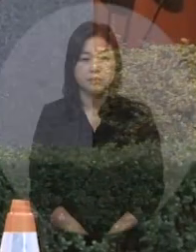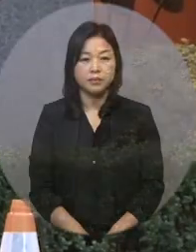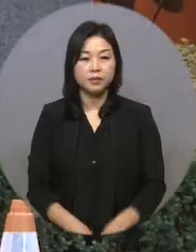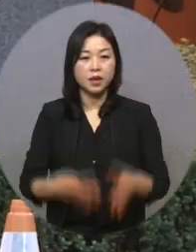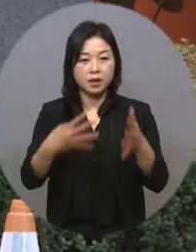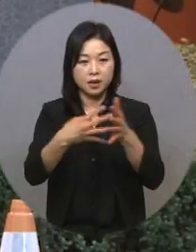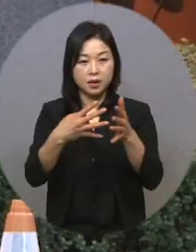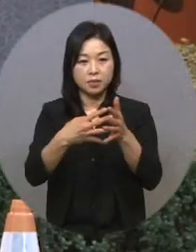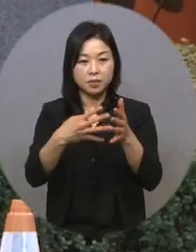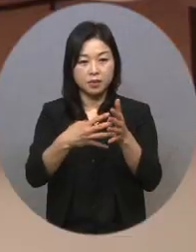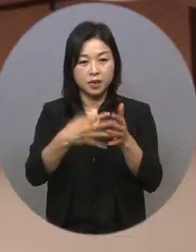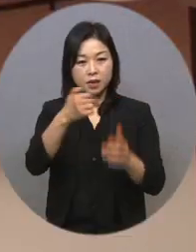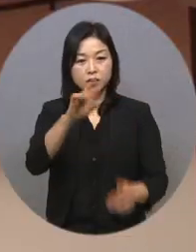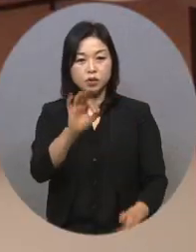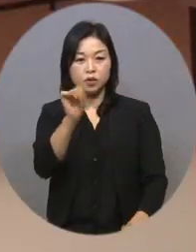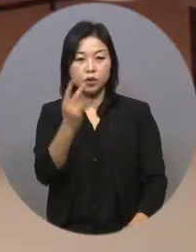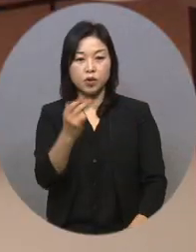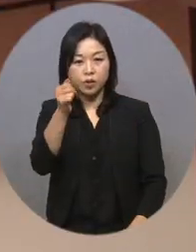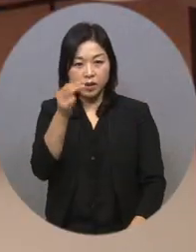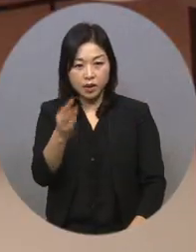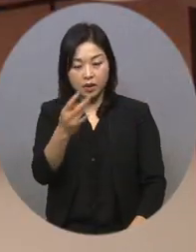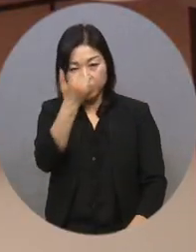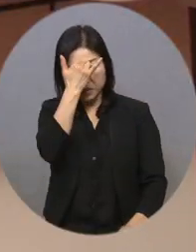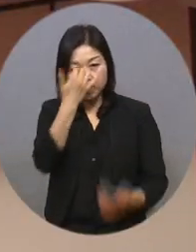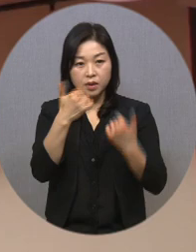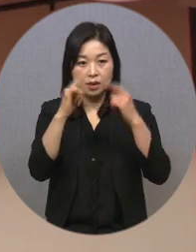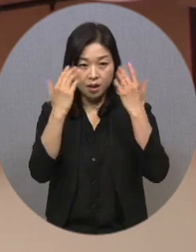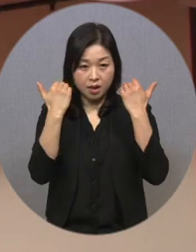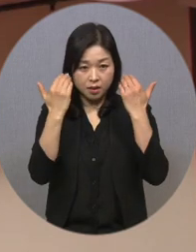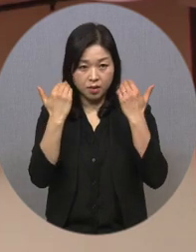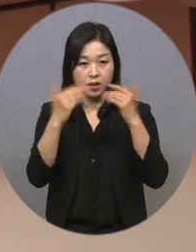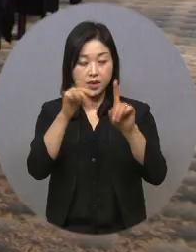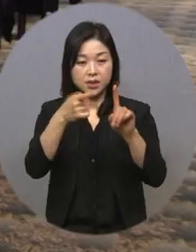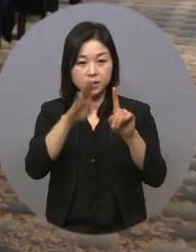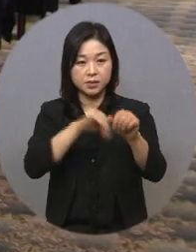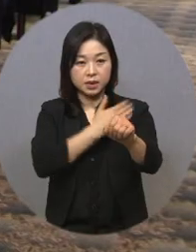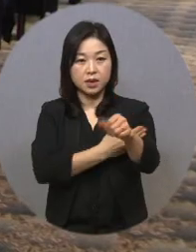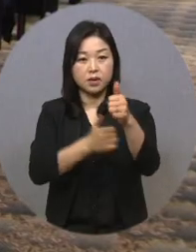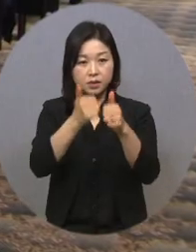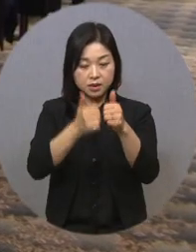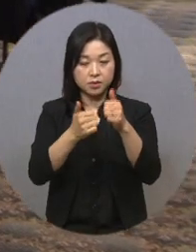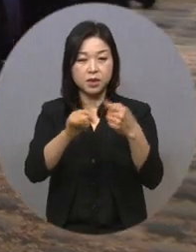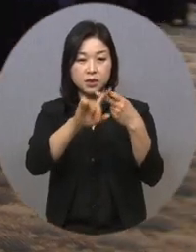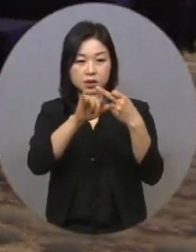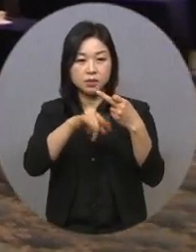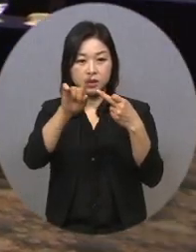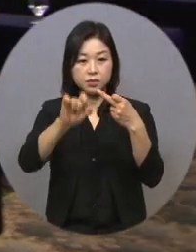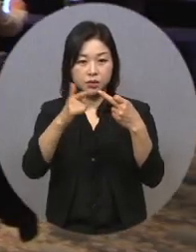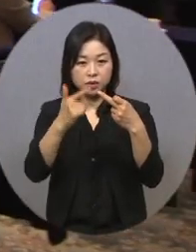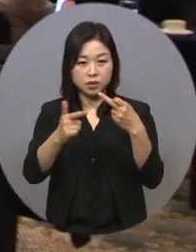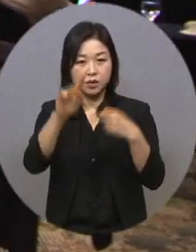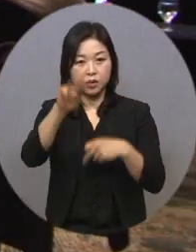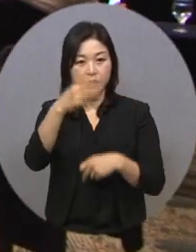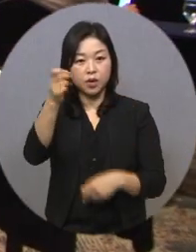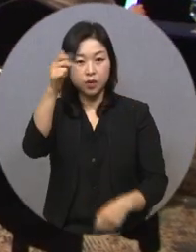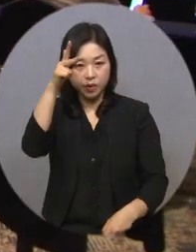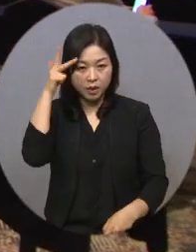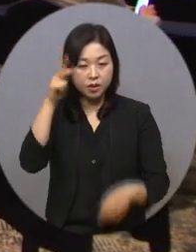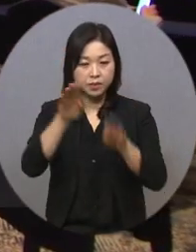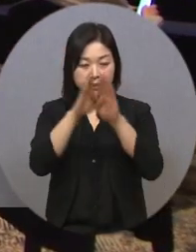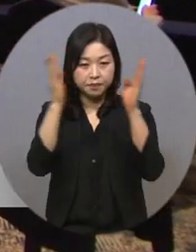사단법인 충유예대학 수강생을 대상으로 충유예 교육사 1급 자격시험을 지난 16일 롯데호텔 부산 크리스탈 볼룸에서